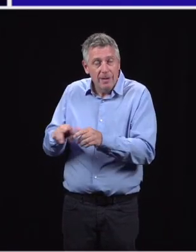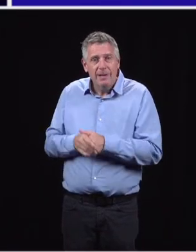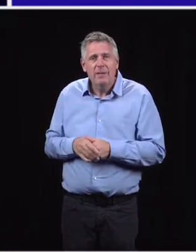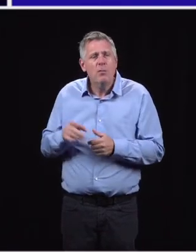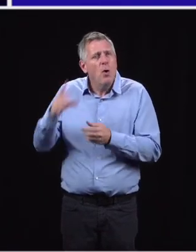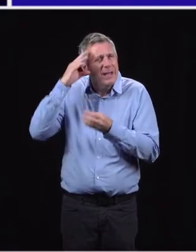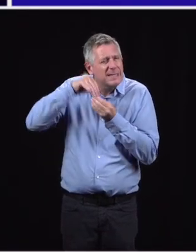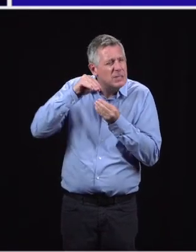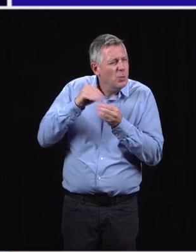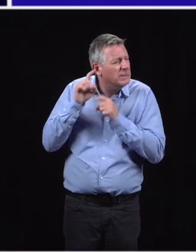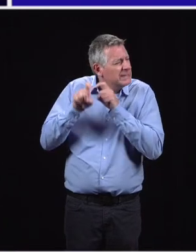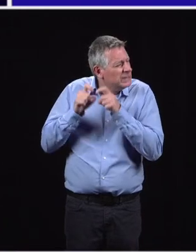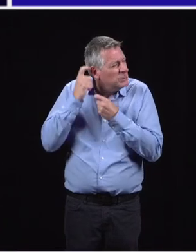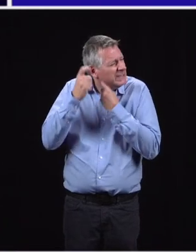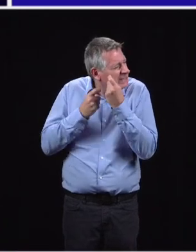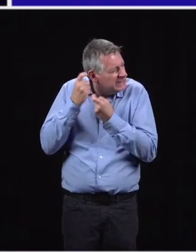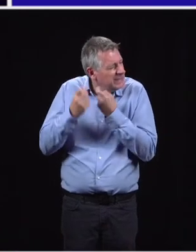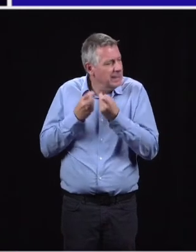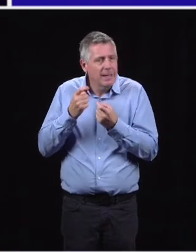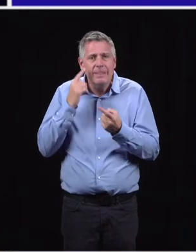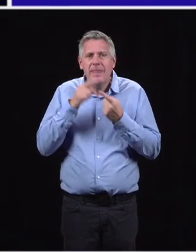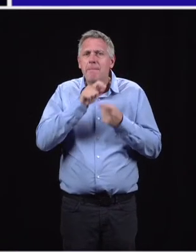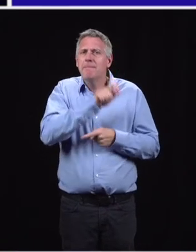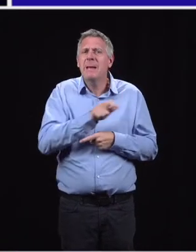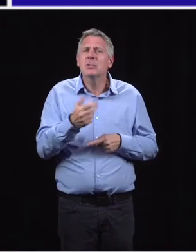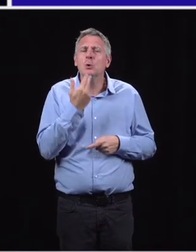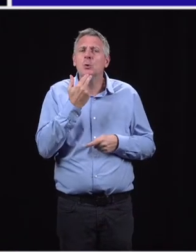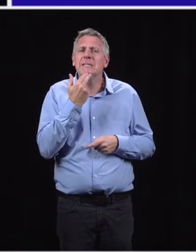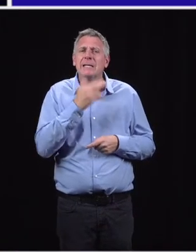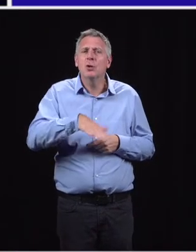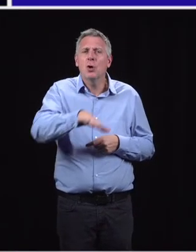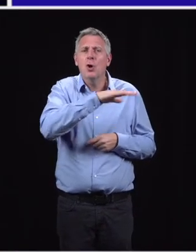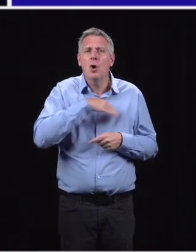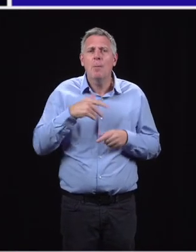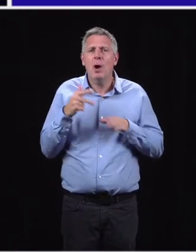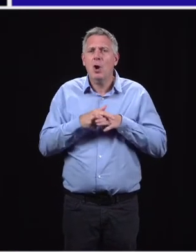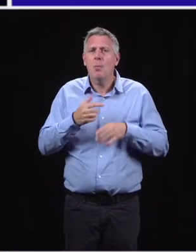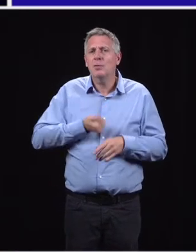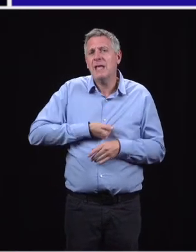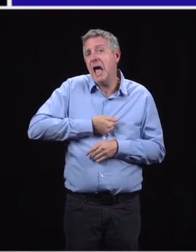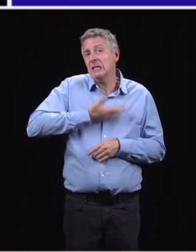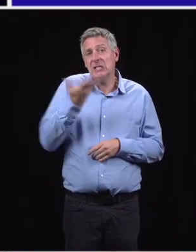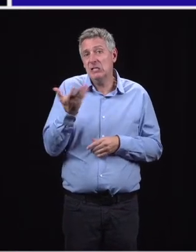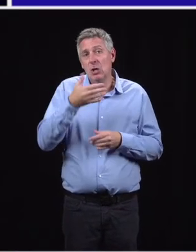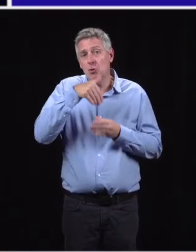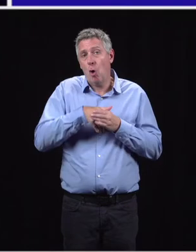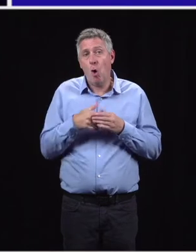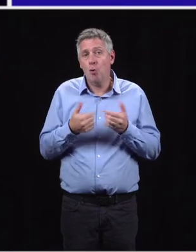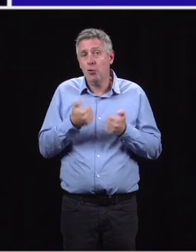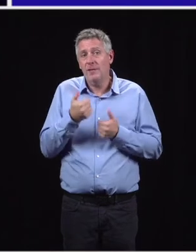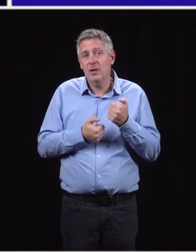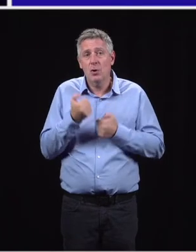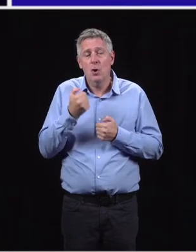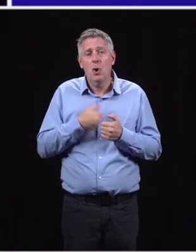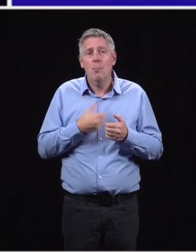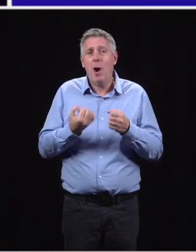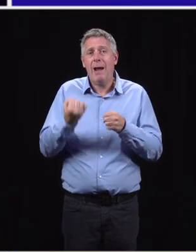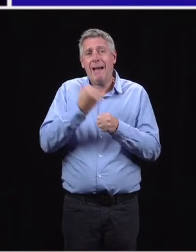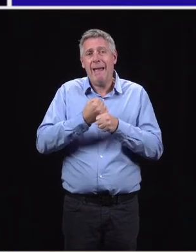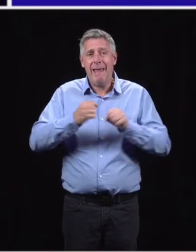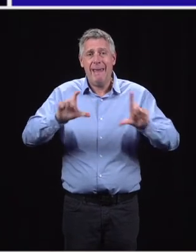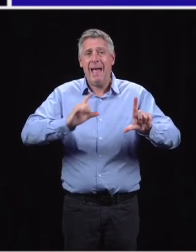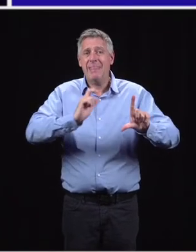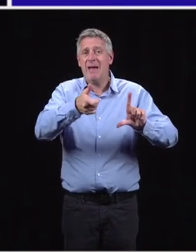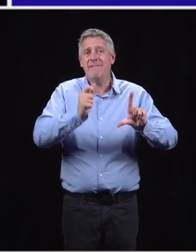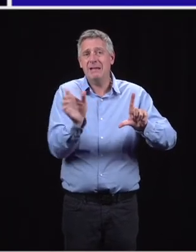vous vous êtes questionné sur l'utilisateur donc j'ai commencé j'étais artiste en fait dans le jeu vidéo et je faisais ce qu'on fait des interfaces je pense une autre